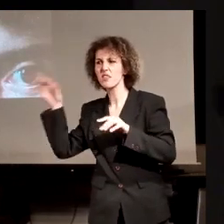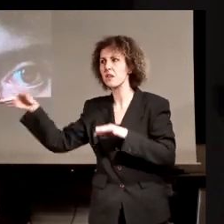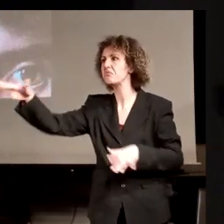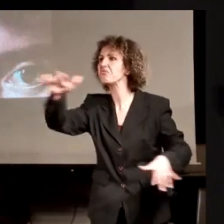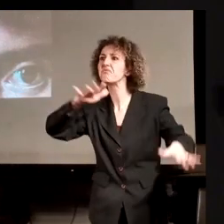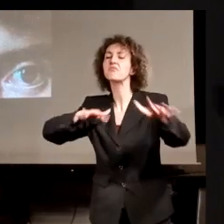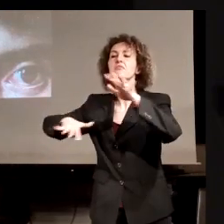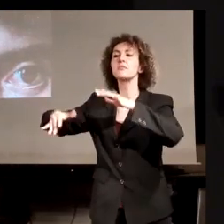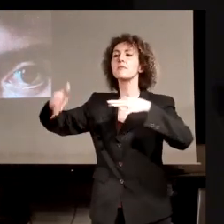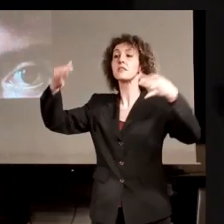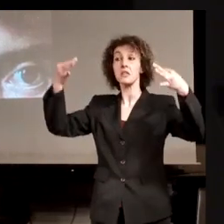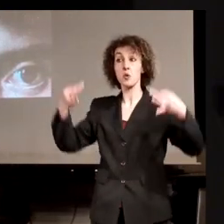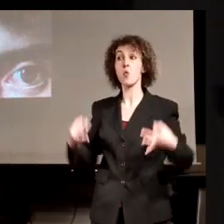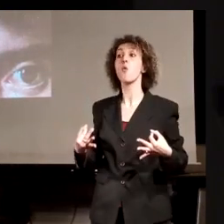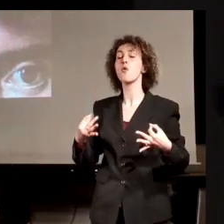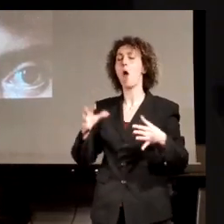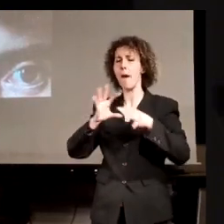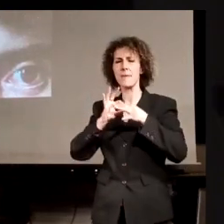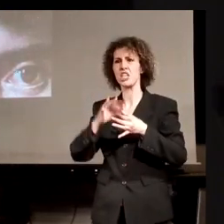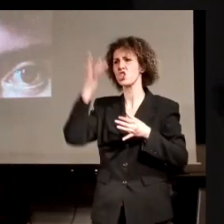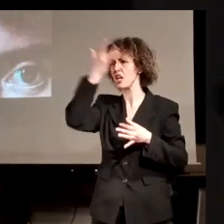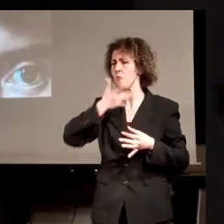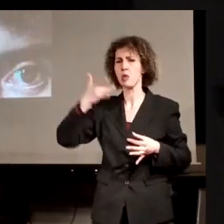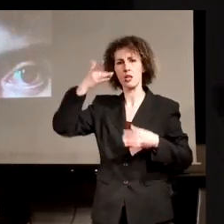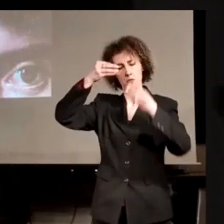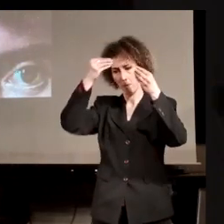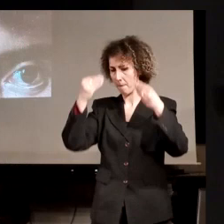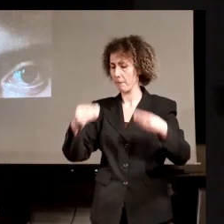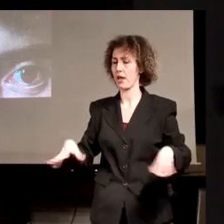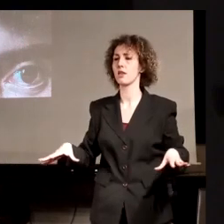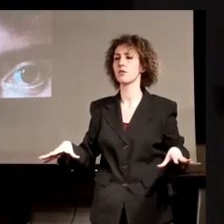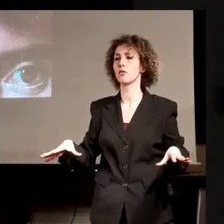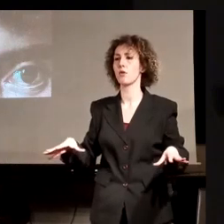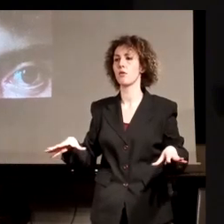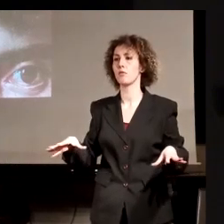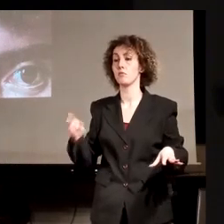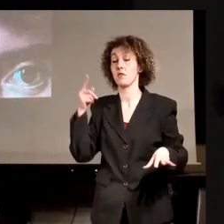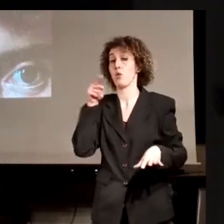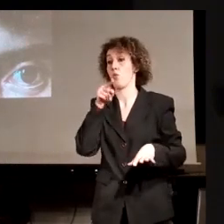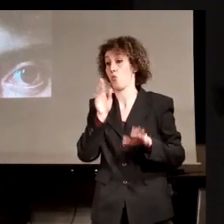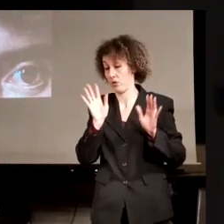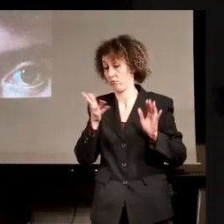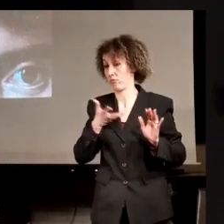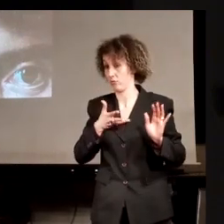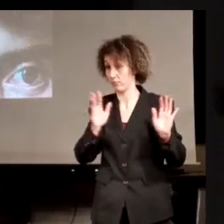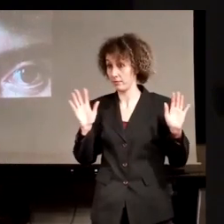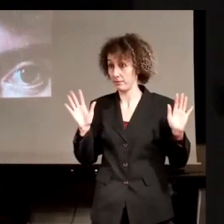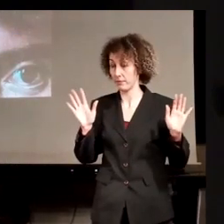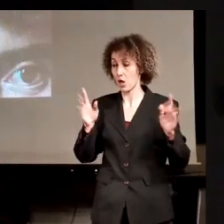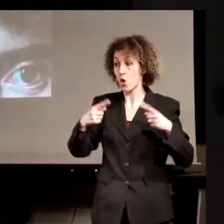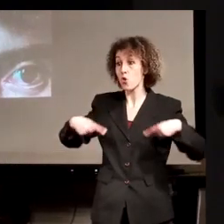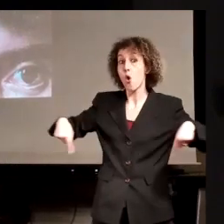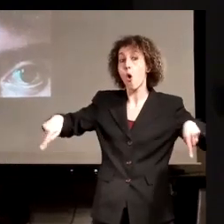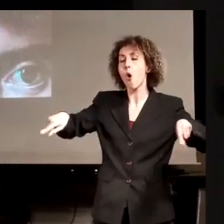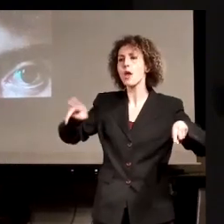stare certo che avrei perso amici e reputazione se ne aveva mentre lo torchia vamo a